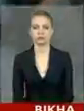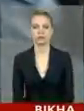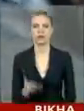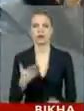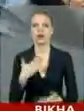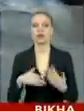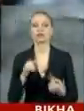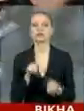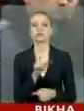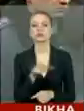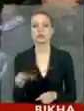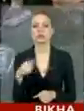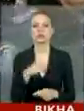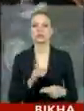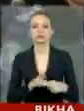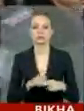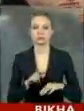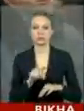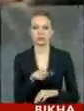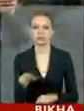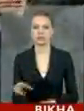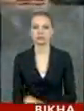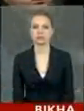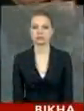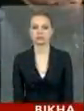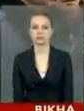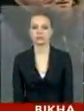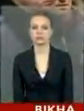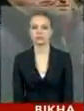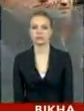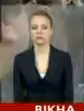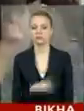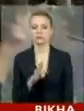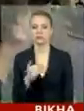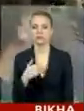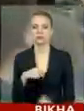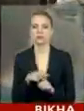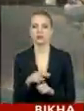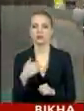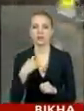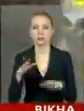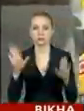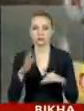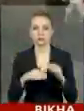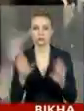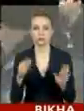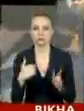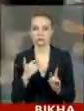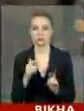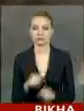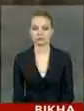Радощі протестувальників уриває міліція. Каре, хлопці, я в каре. Я підняв руки. Йду. Прошу, будь